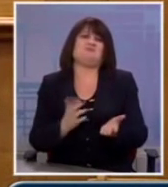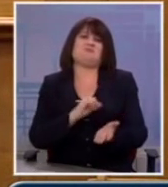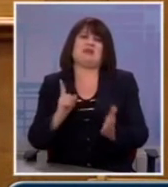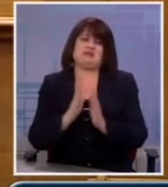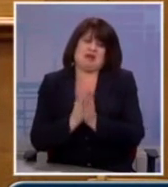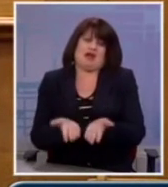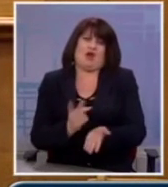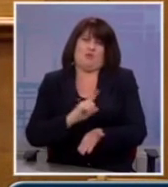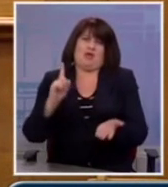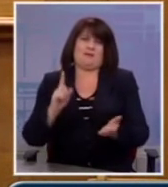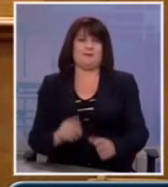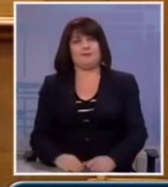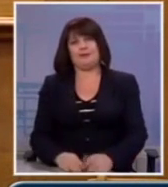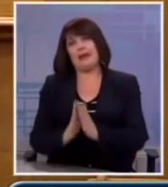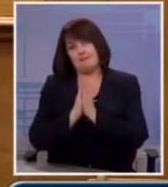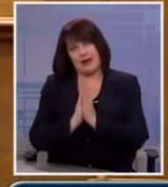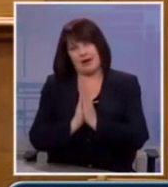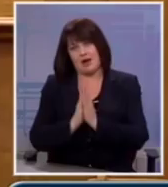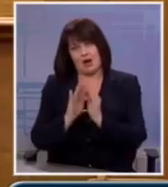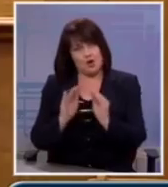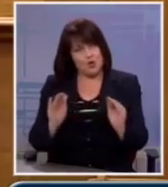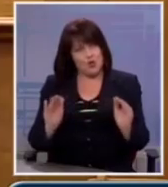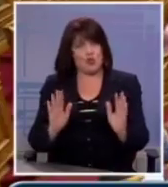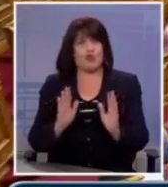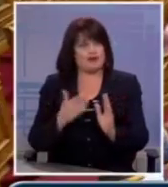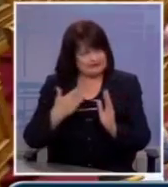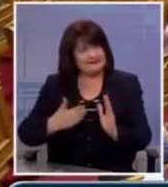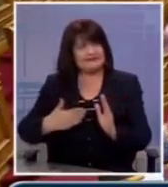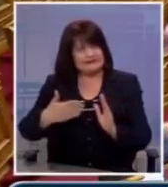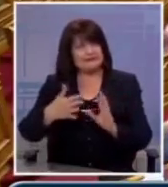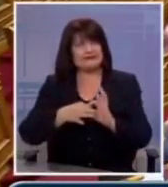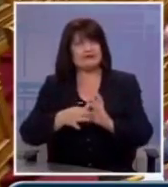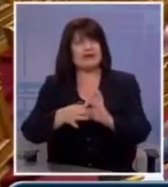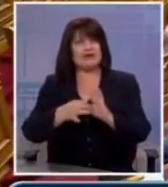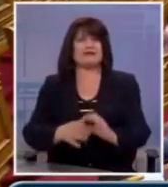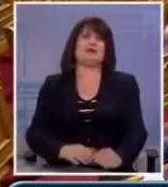έλεος. Λοιπόν, κύριε Μπαλαούρα, ελάτε κύριε Θεοδωράκη, συνεχίστε.